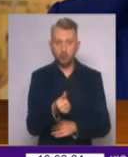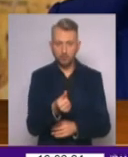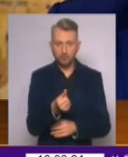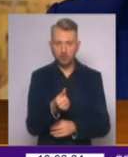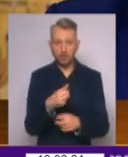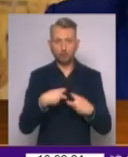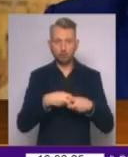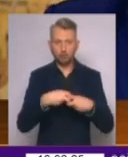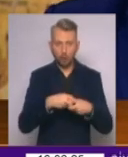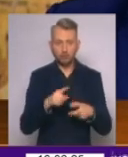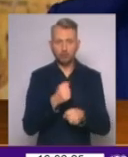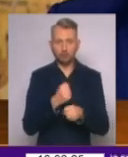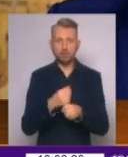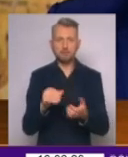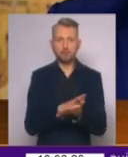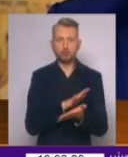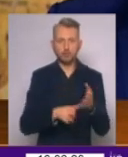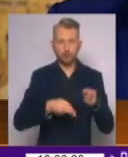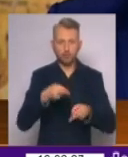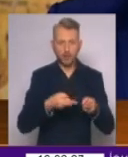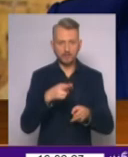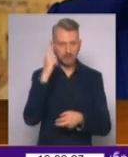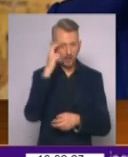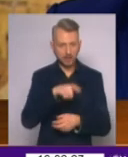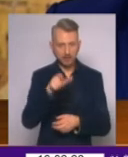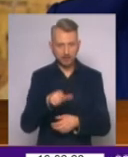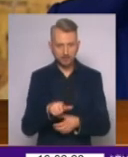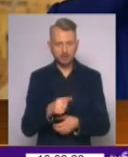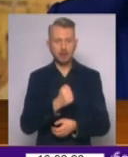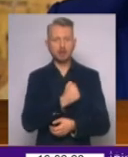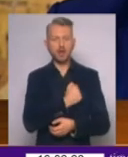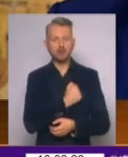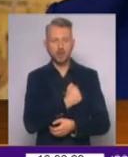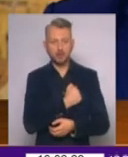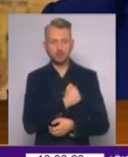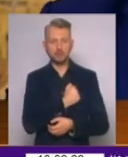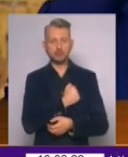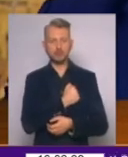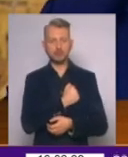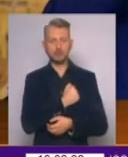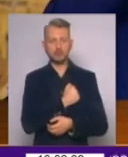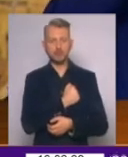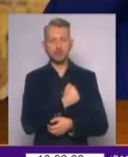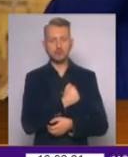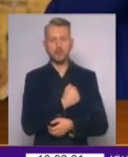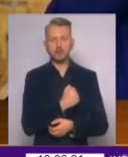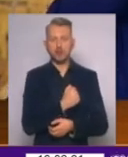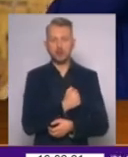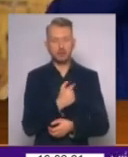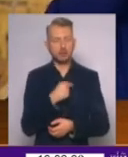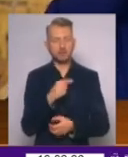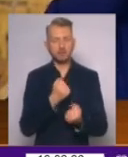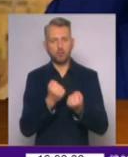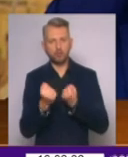для того, щоб зробити безкоштовні операції для киян. Угу. На жаль, і я з цим борюся, і